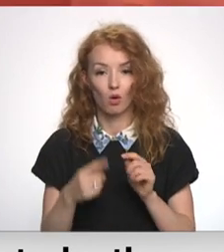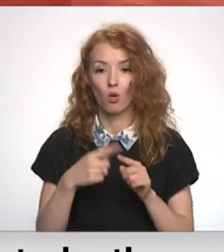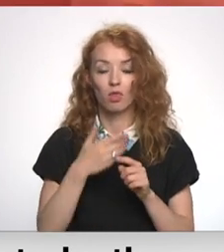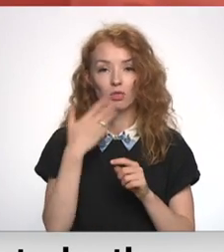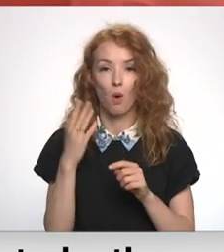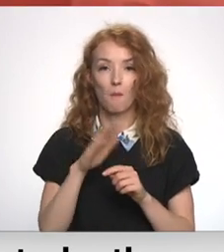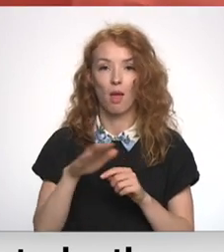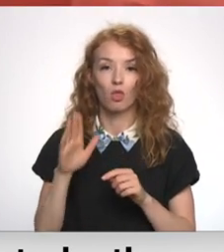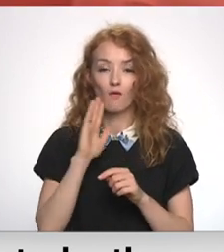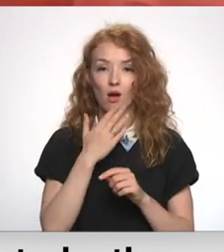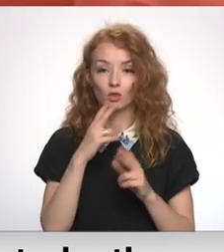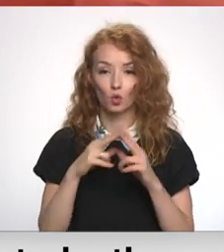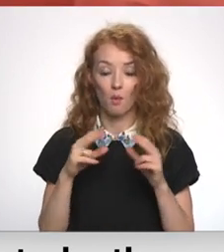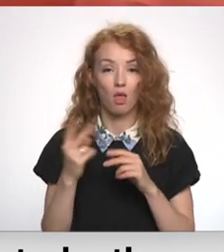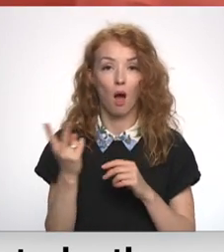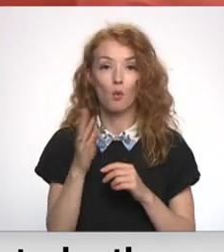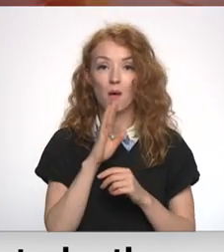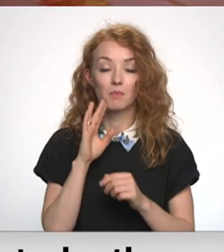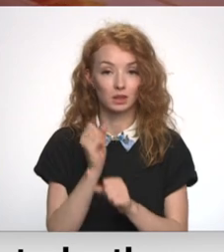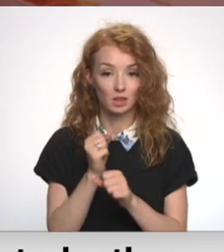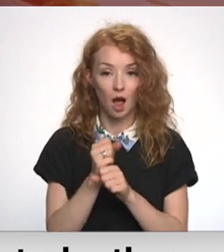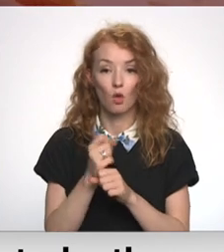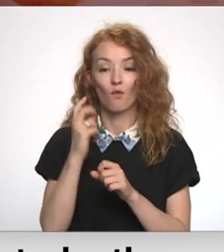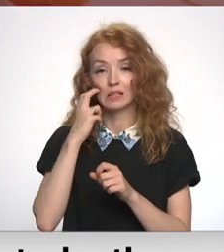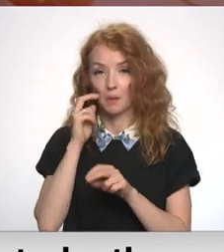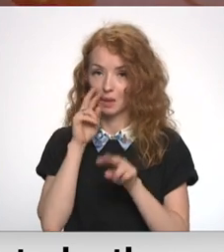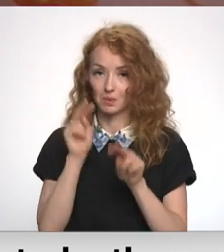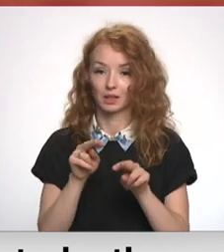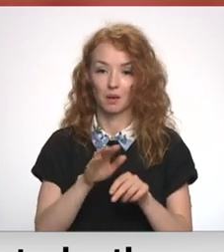vasaras nometnē. Viņu mammas strādā un bērnus pieskata vecmāmiņas.